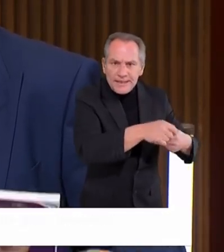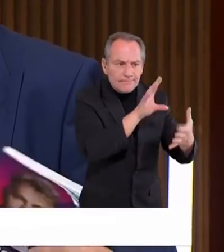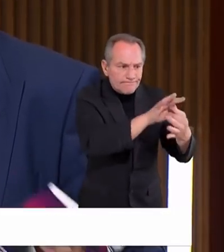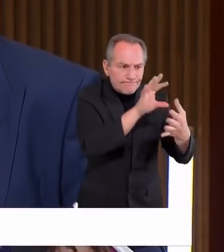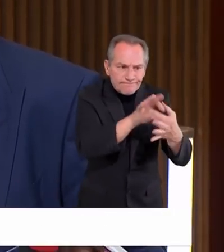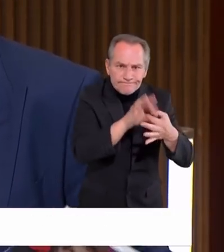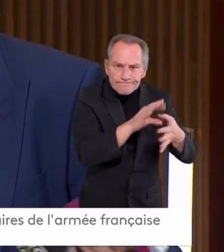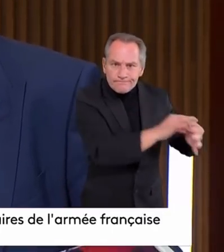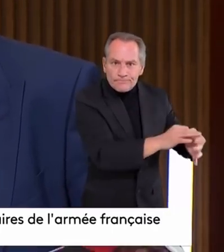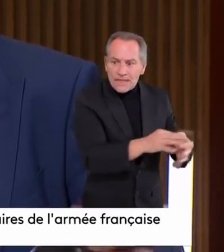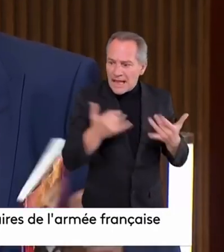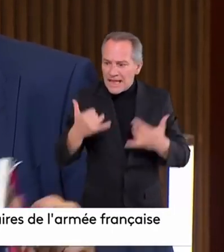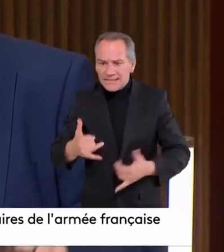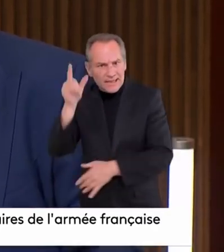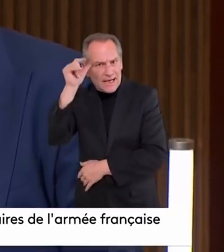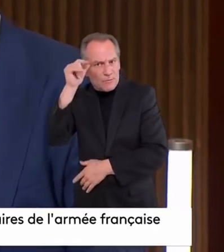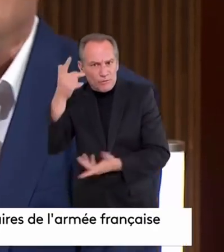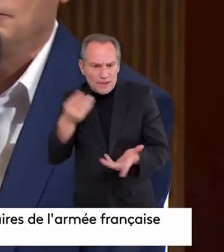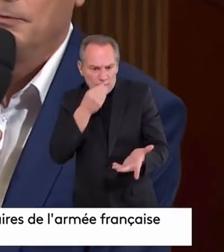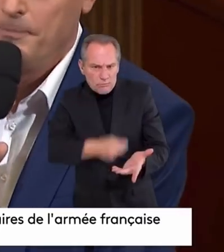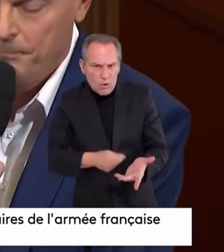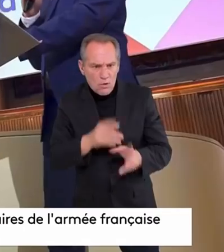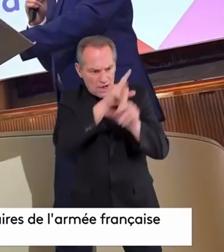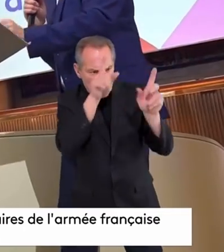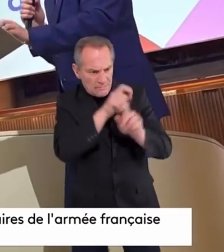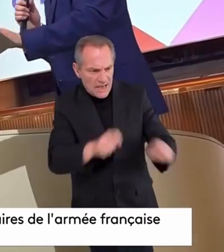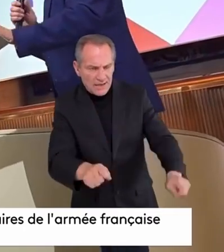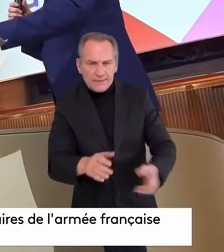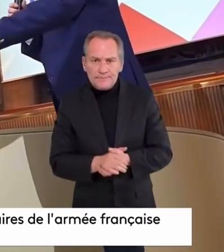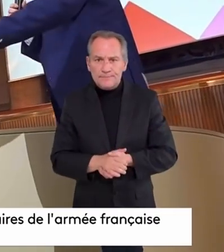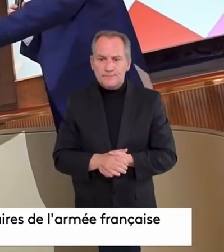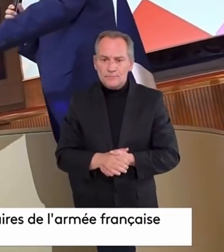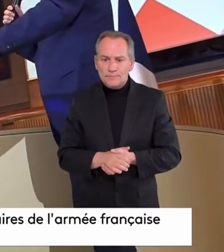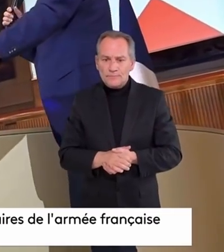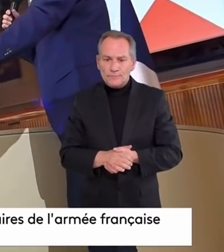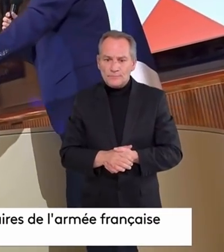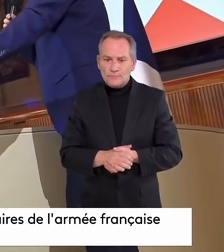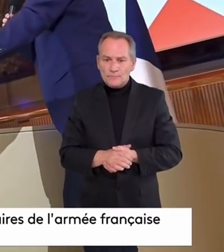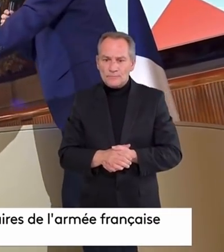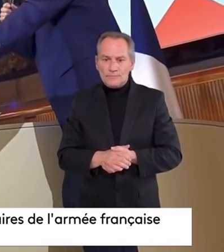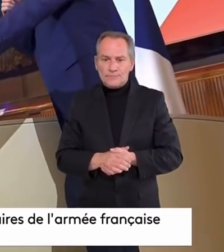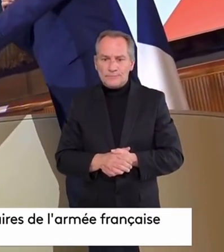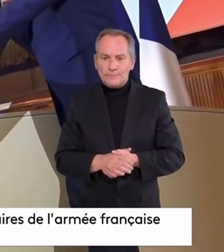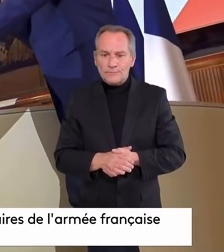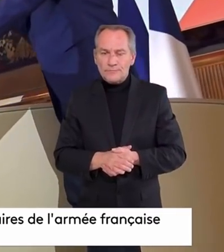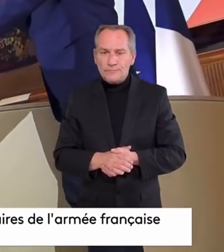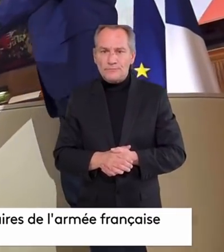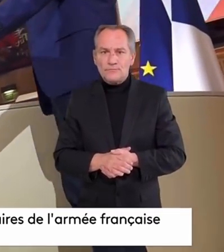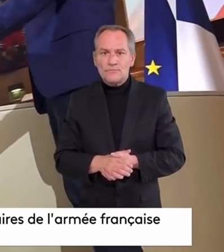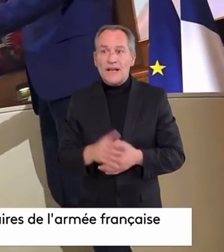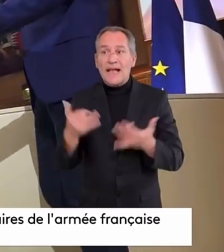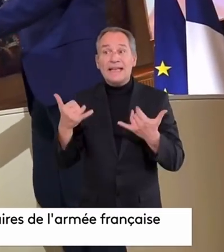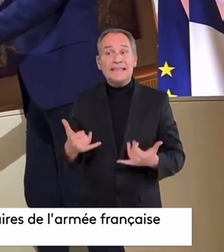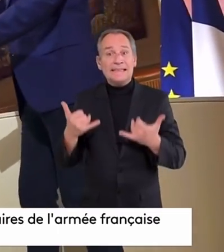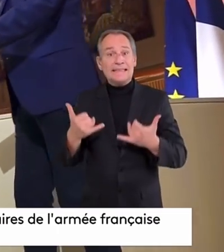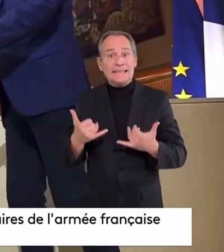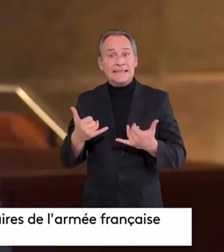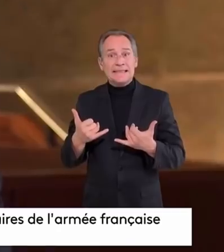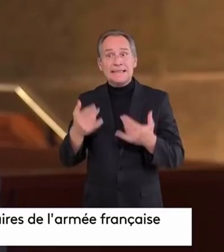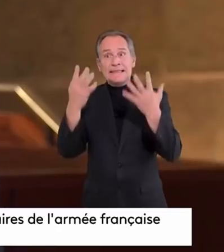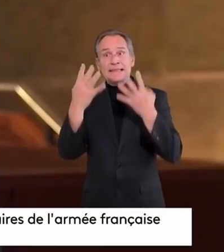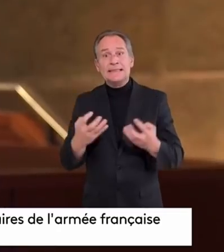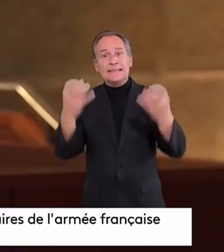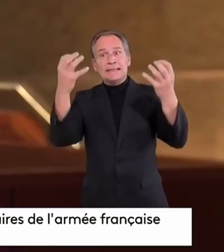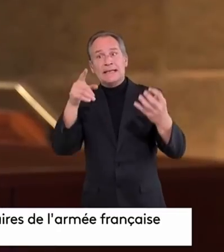porte préjudice aux intérêts de la République et de la nation. Fabien Roussel, les gens qui sont devant vous ont travaillé sur une question fondamentale, celle de la